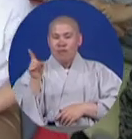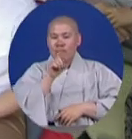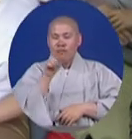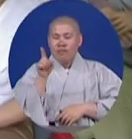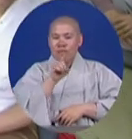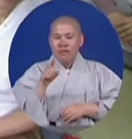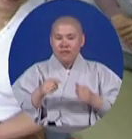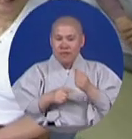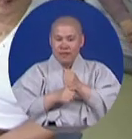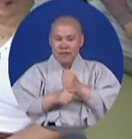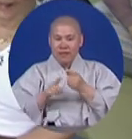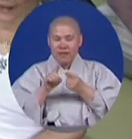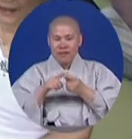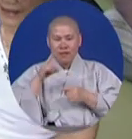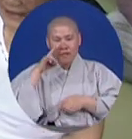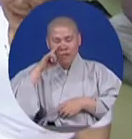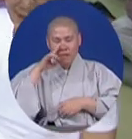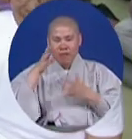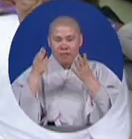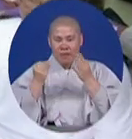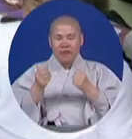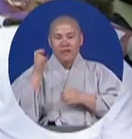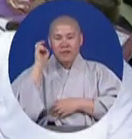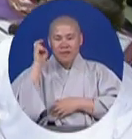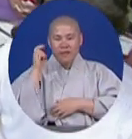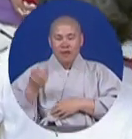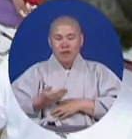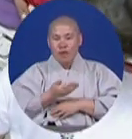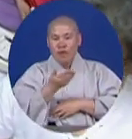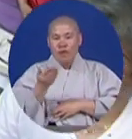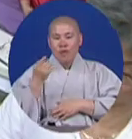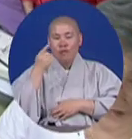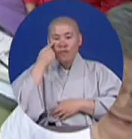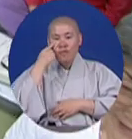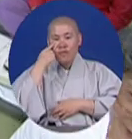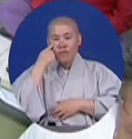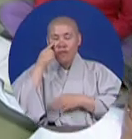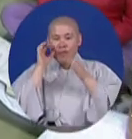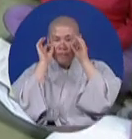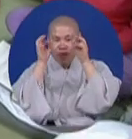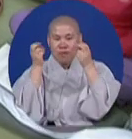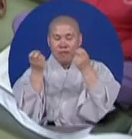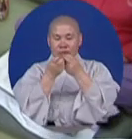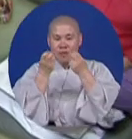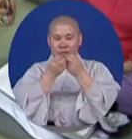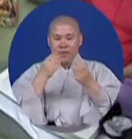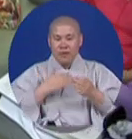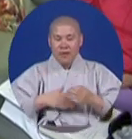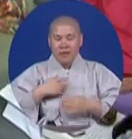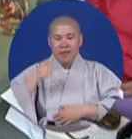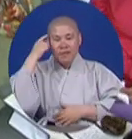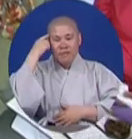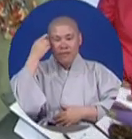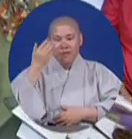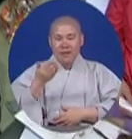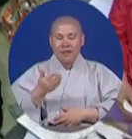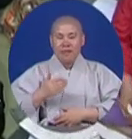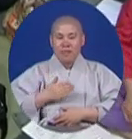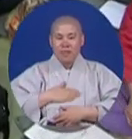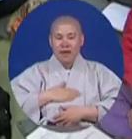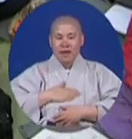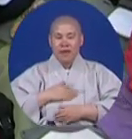자꾸 내 마음을 알려고 하면 이건 내 마음 모르는 거예요. 내 마음은 내가 알 수가 없는 것이다 라고 하는